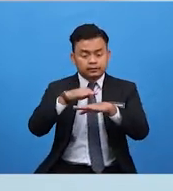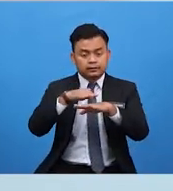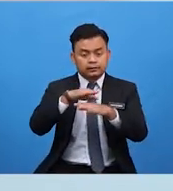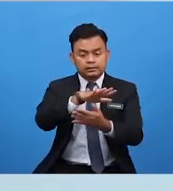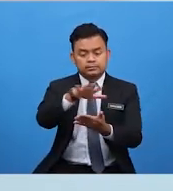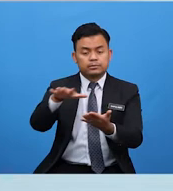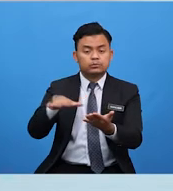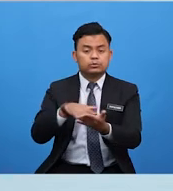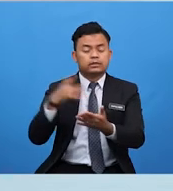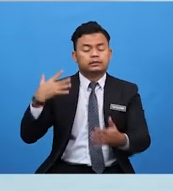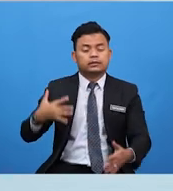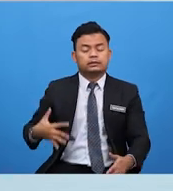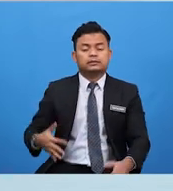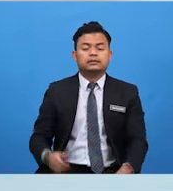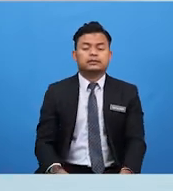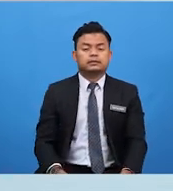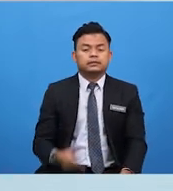warna dijalankan.